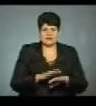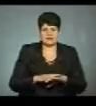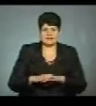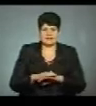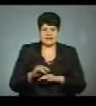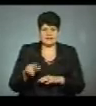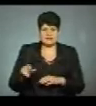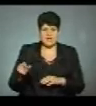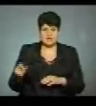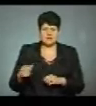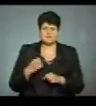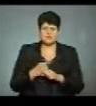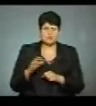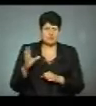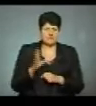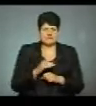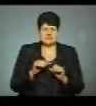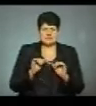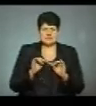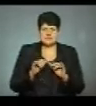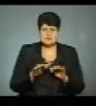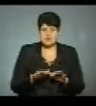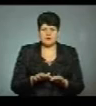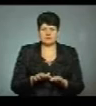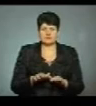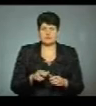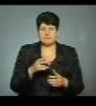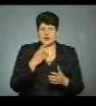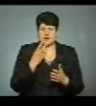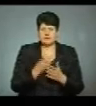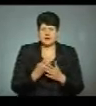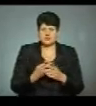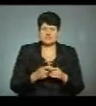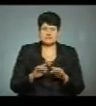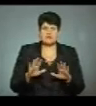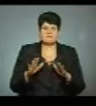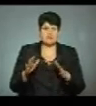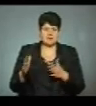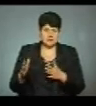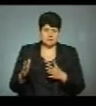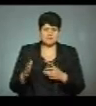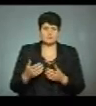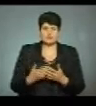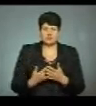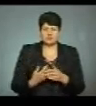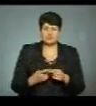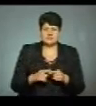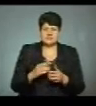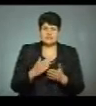і робить всі заходи, власне, передбачені такими випадками. Тобто це є